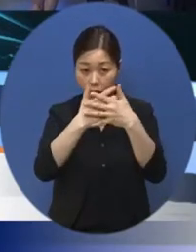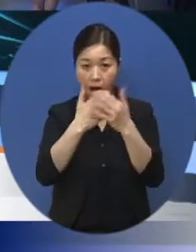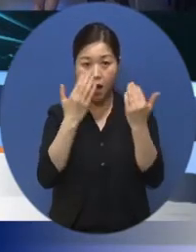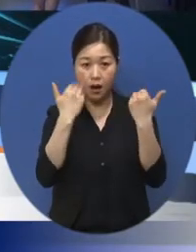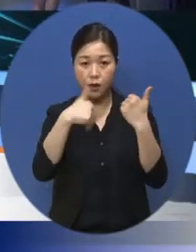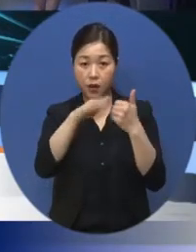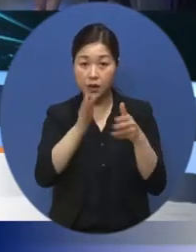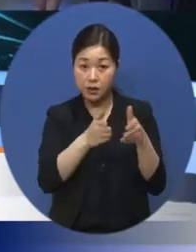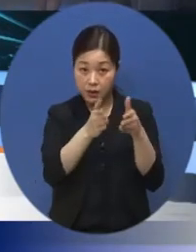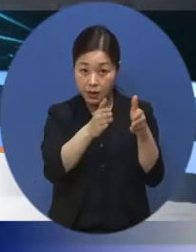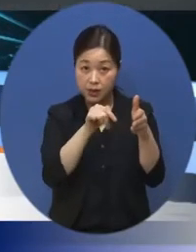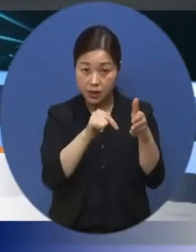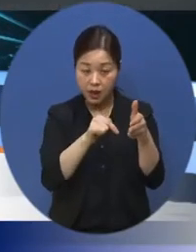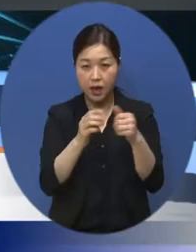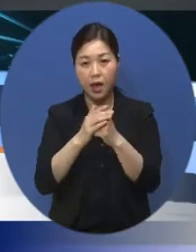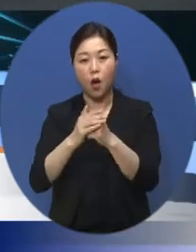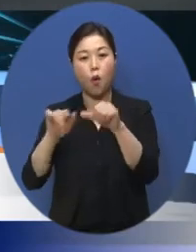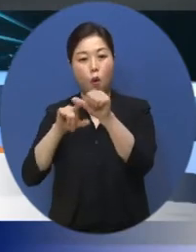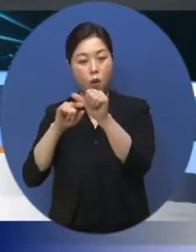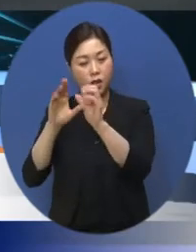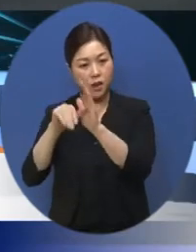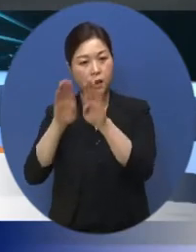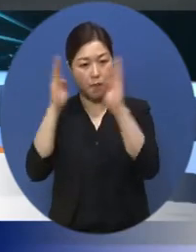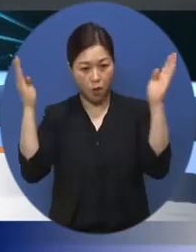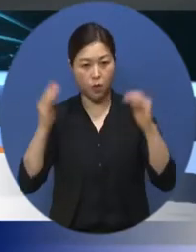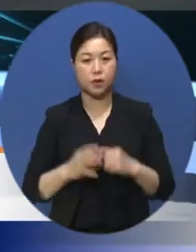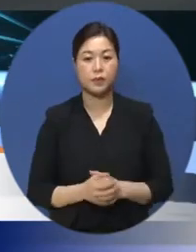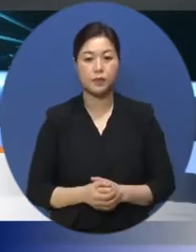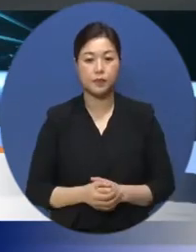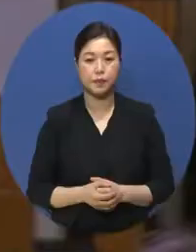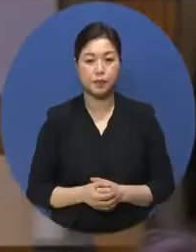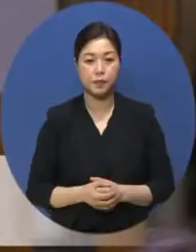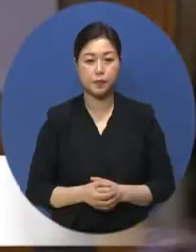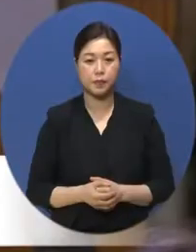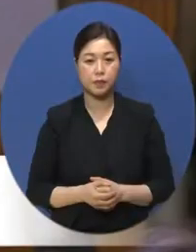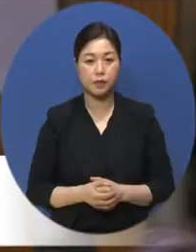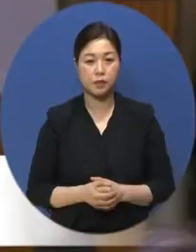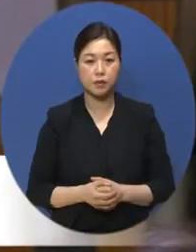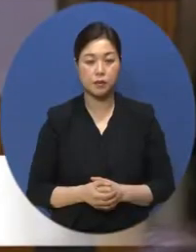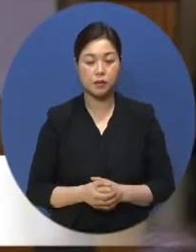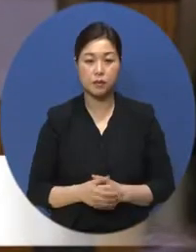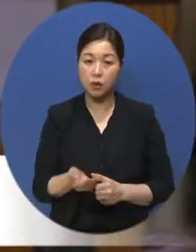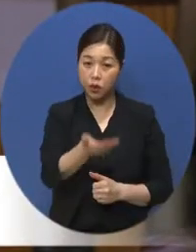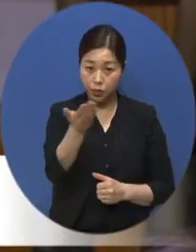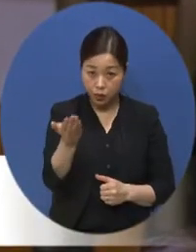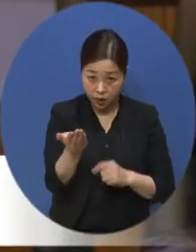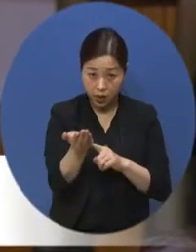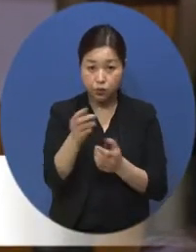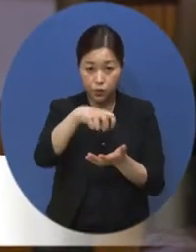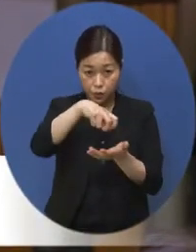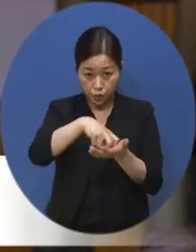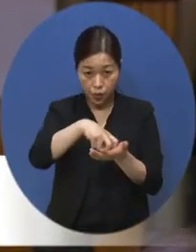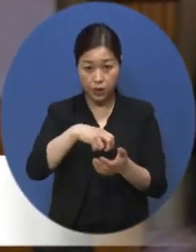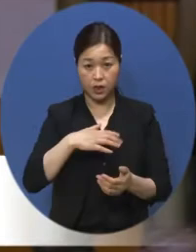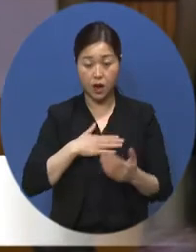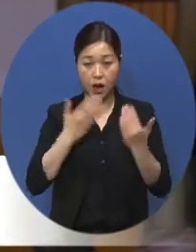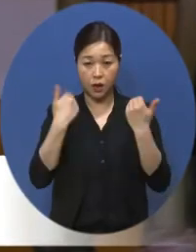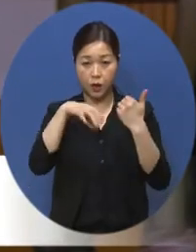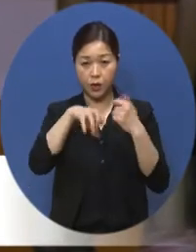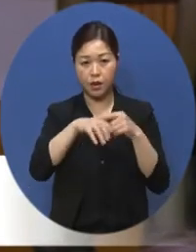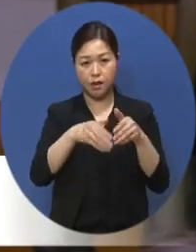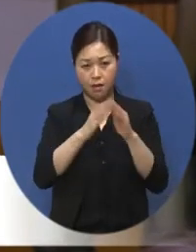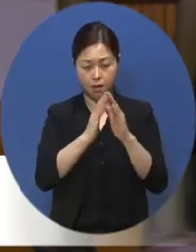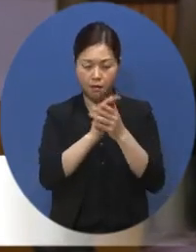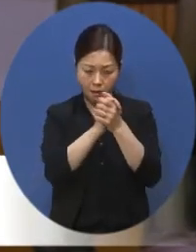달을 맞아 개봉했습니다. 정두리 기자가 전합니다. 여러분께 여기 무릎 꿇고 저희가 학교를 지키게